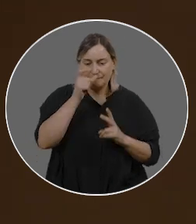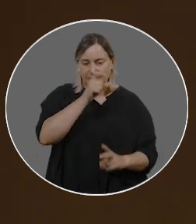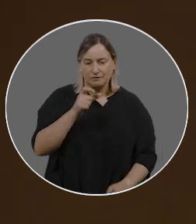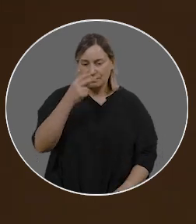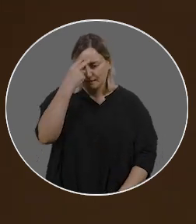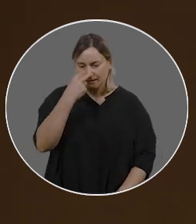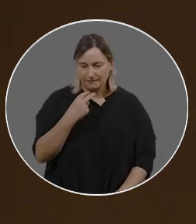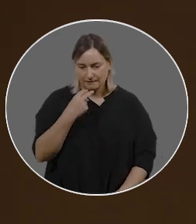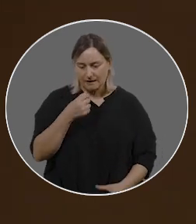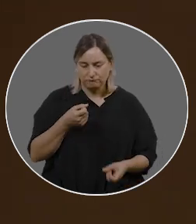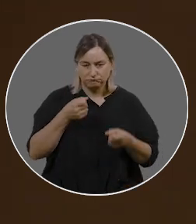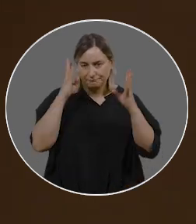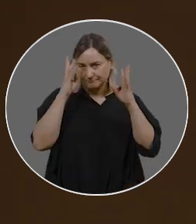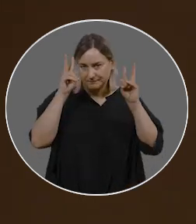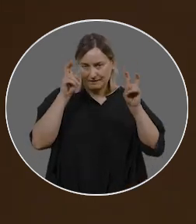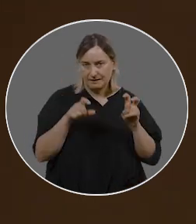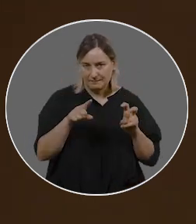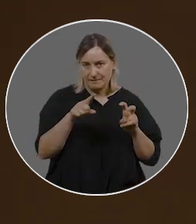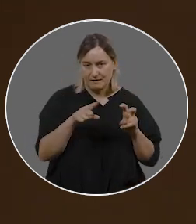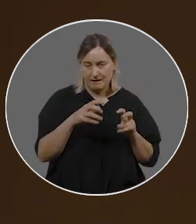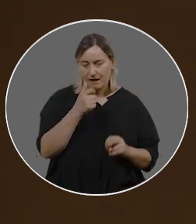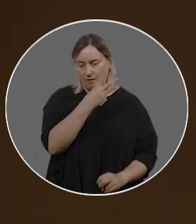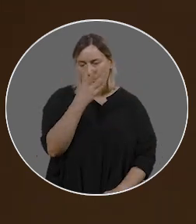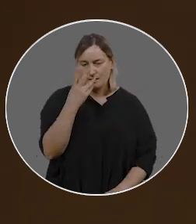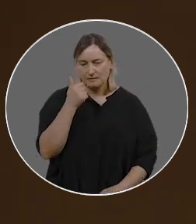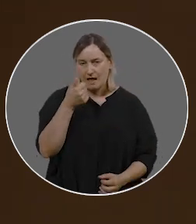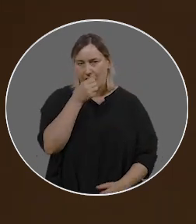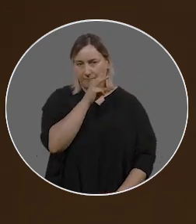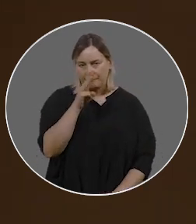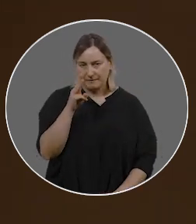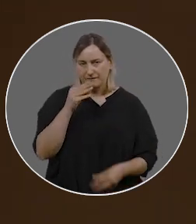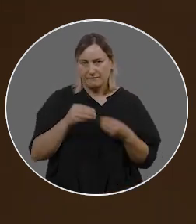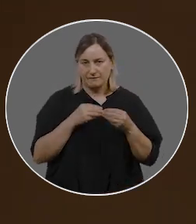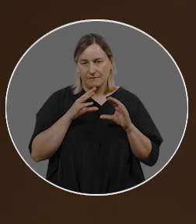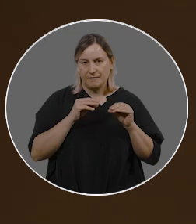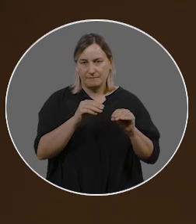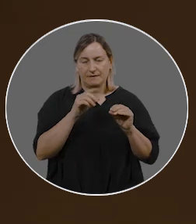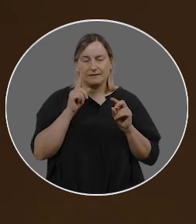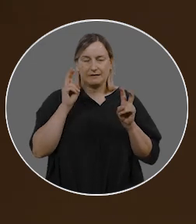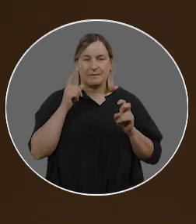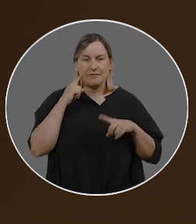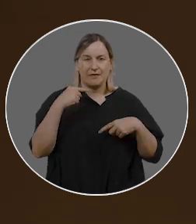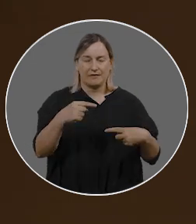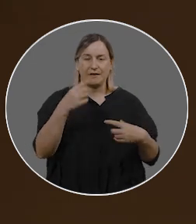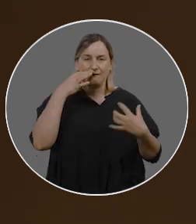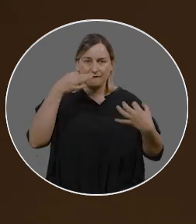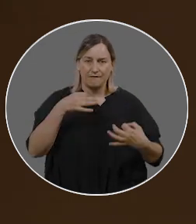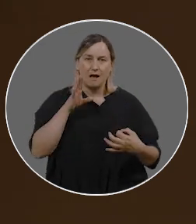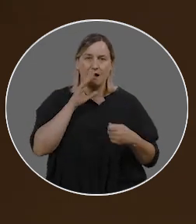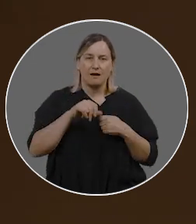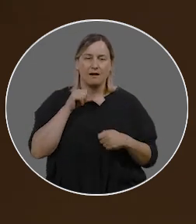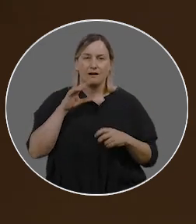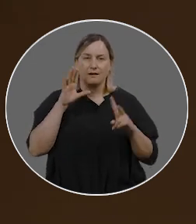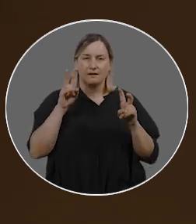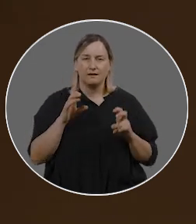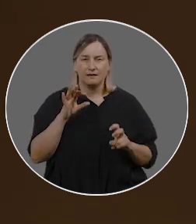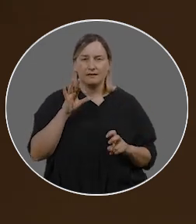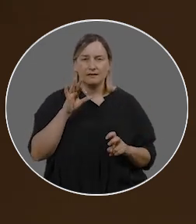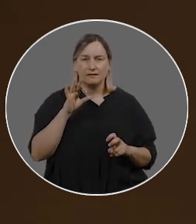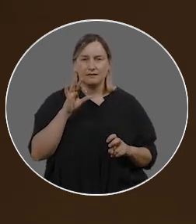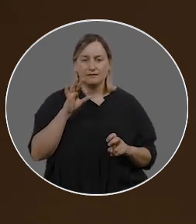cegues al·lucinem amb algunes aplicacions que fem servir en el dia a dia, que és veritat, eh? Com aquesta del Seeing